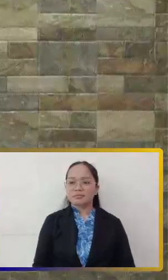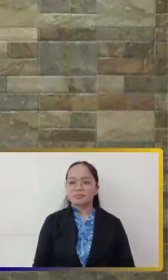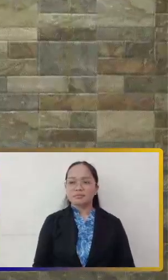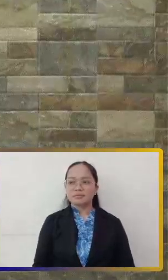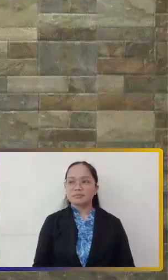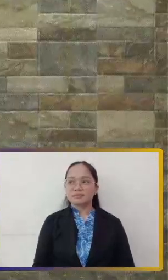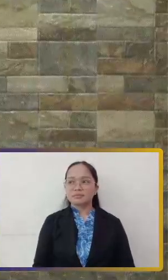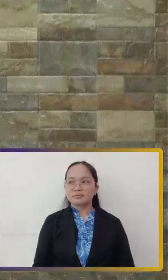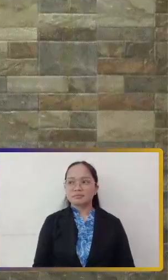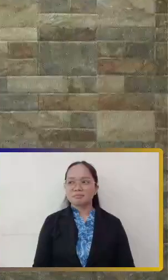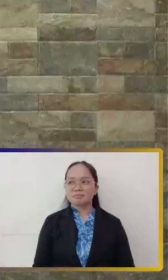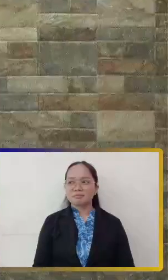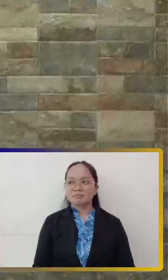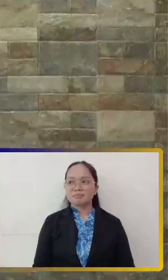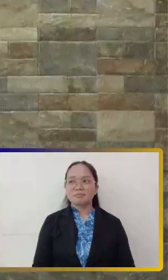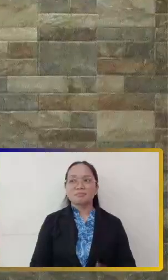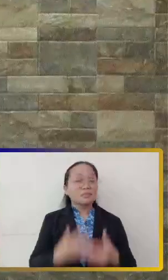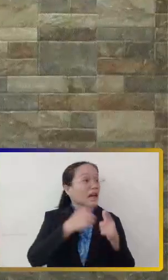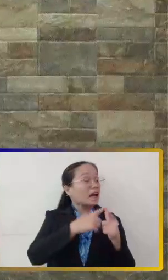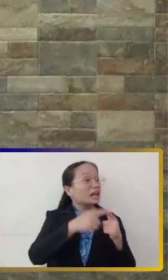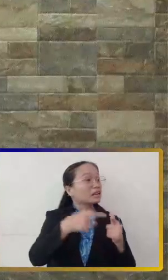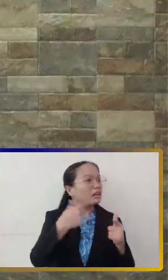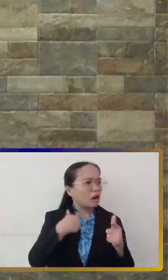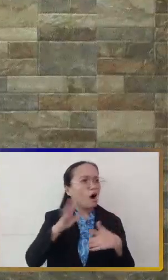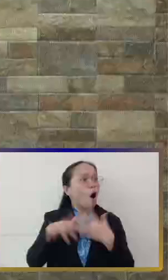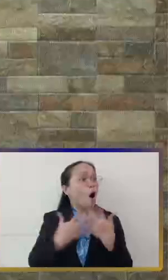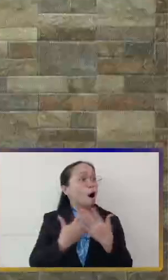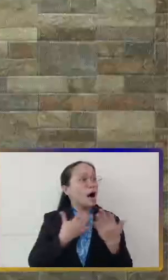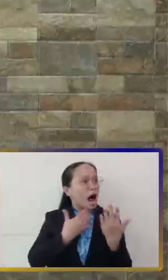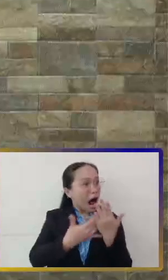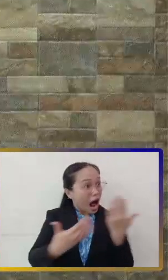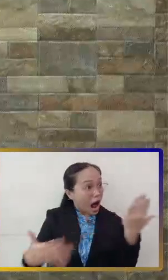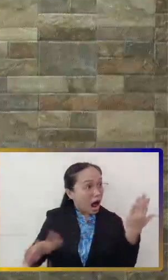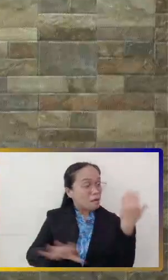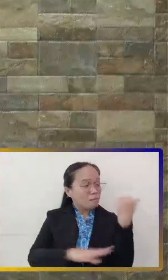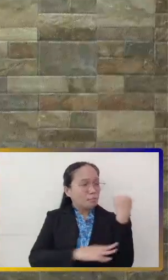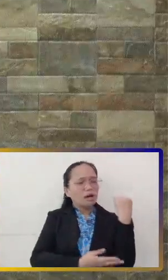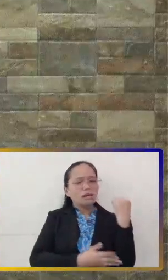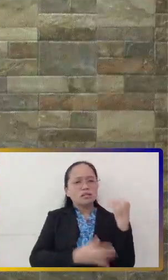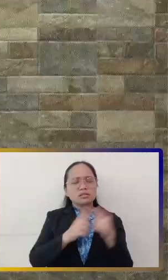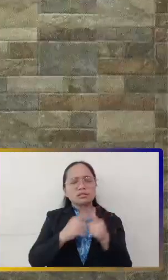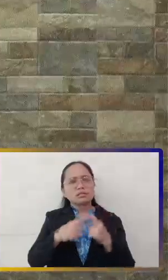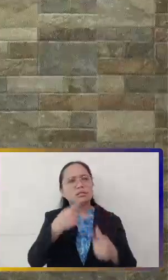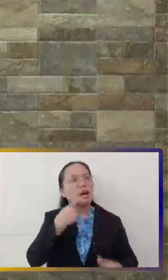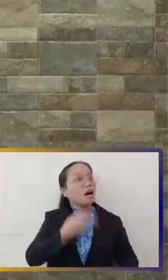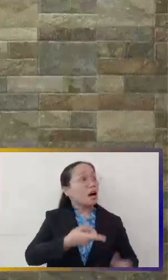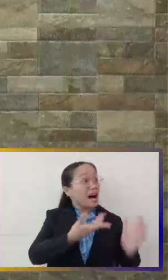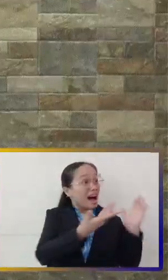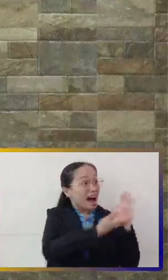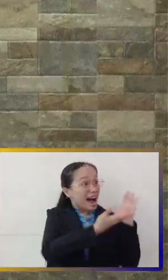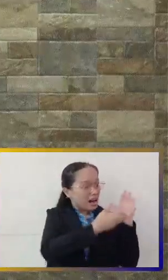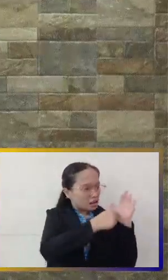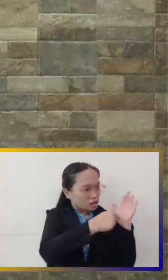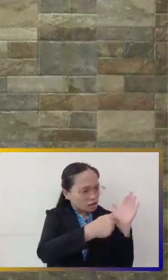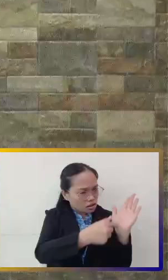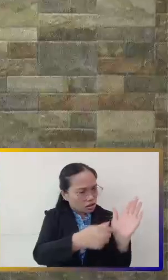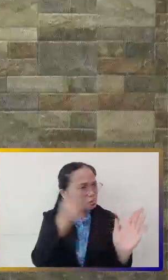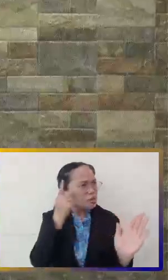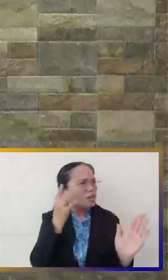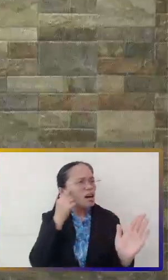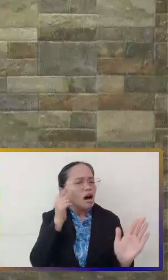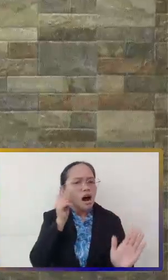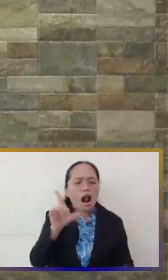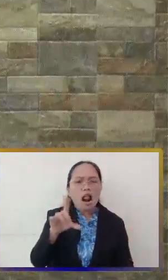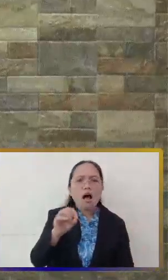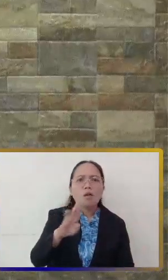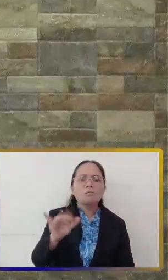anyways. So nandun po yung pad ko lahat. Sabi ko dun sa, magsasalita na ako dun sa ano, sabi ko, oh